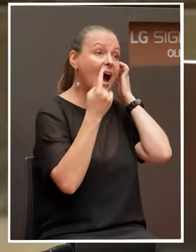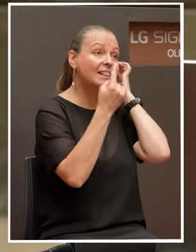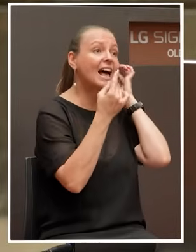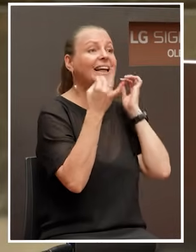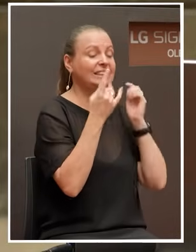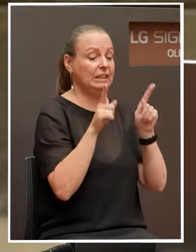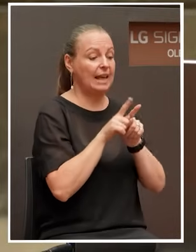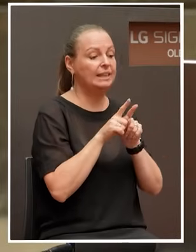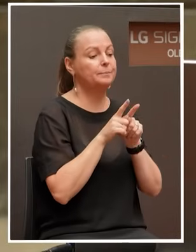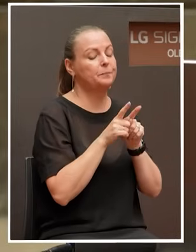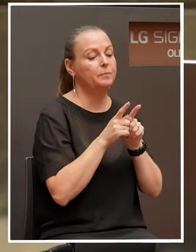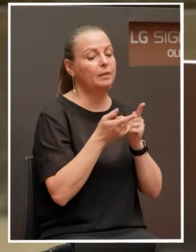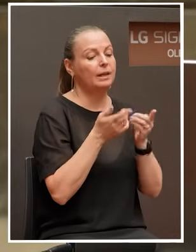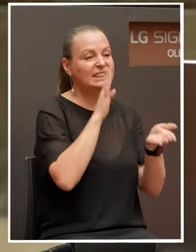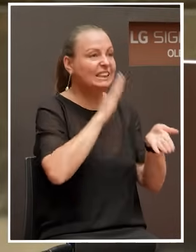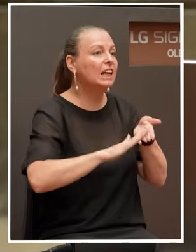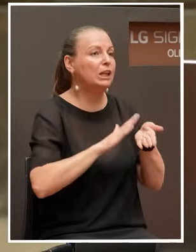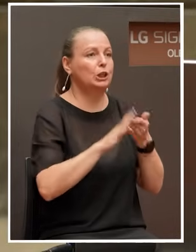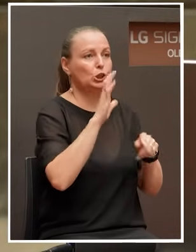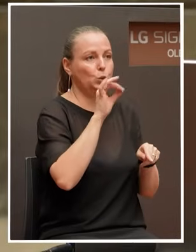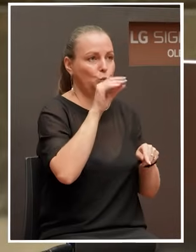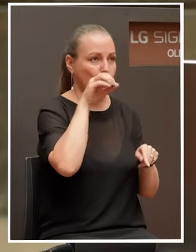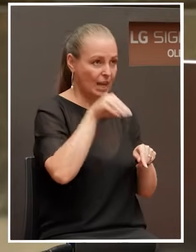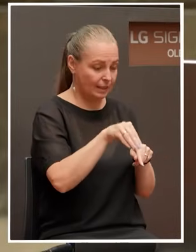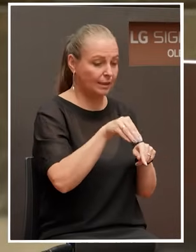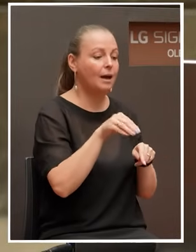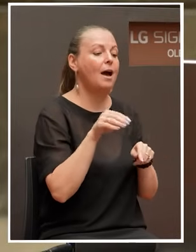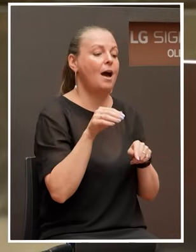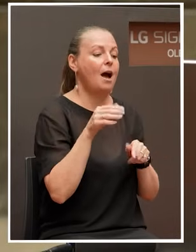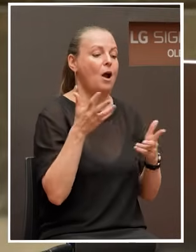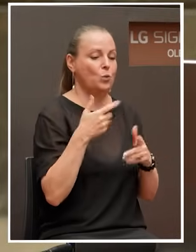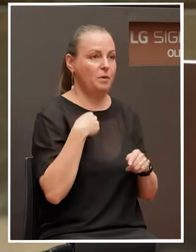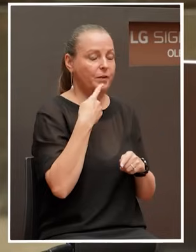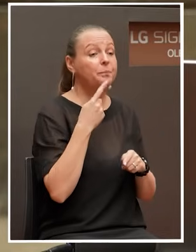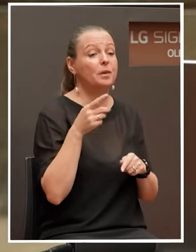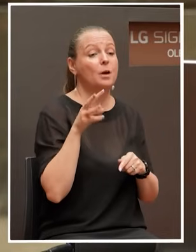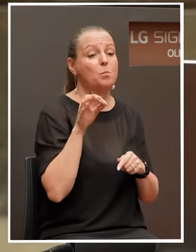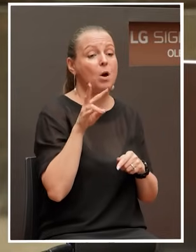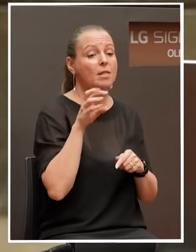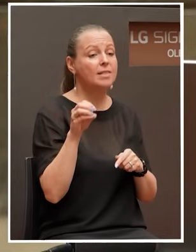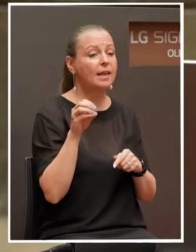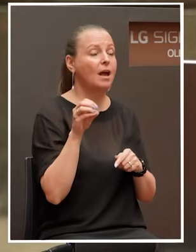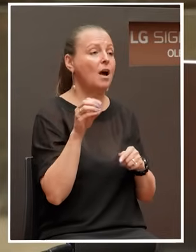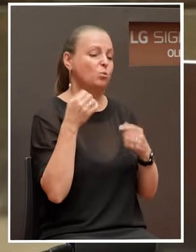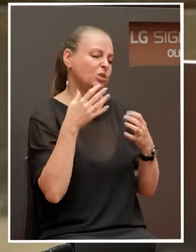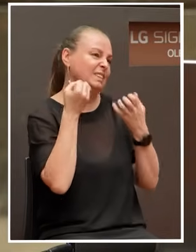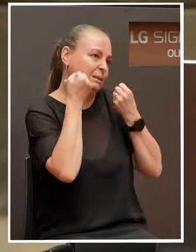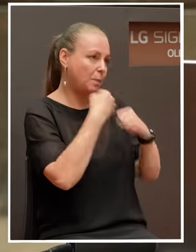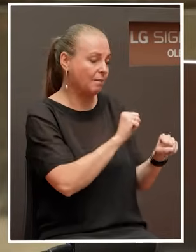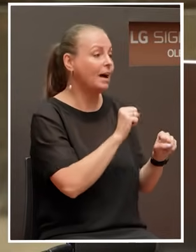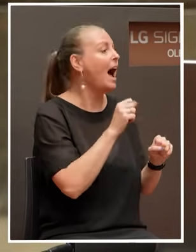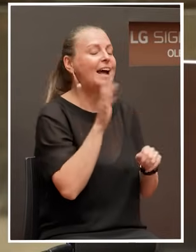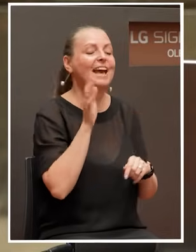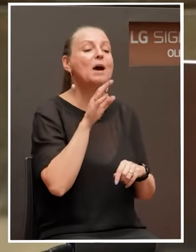скрытых, один из скрытых сюжетов истории, о которой мы говорим, Моне бы открестился от того, что я